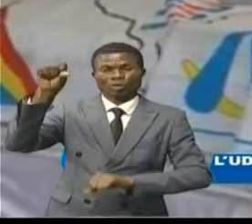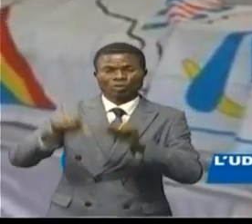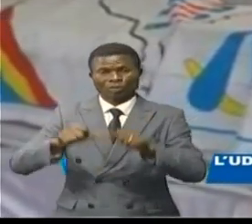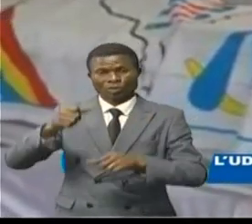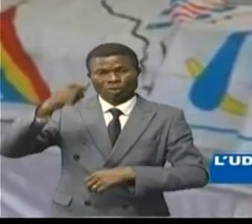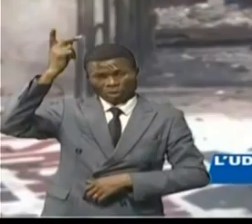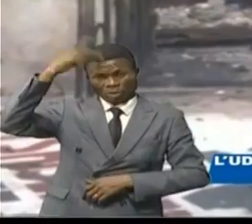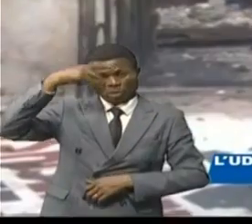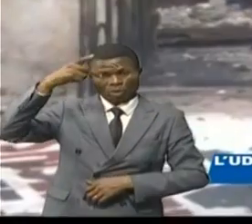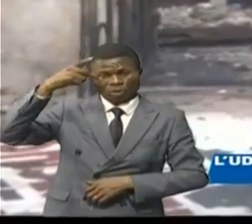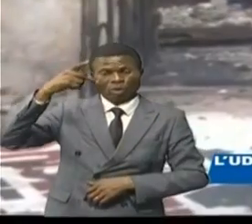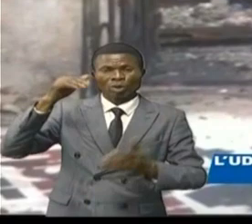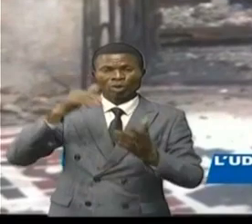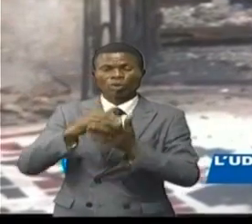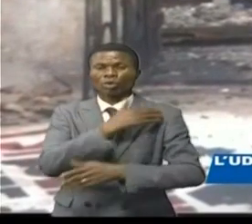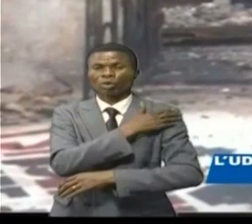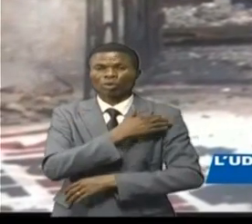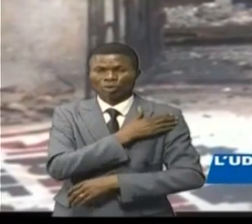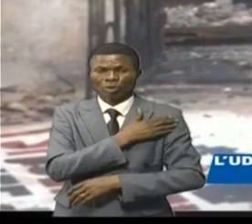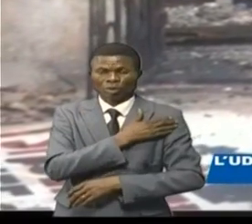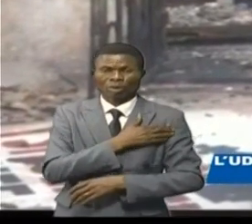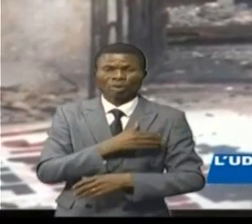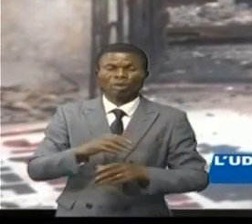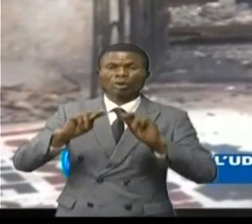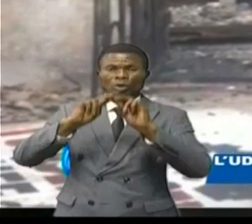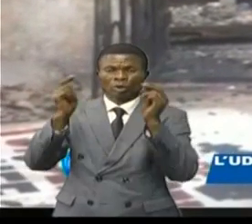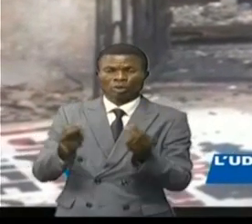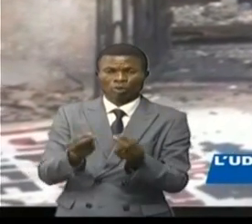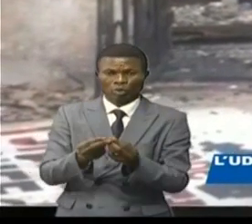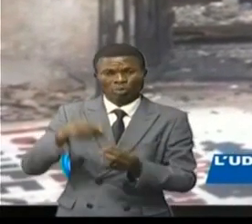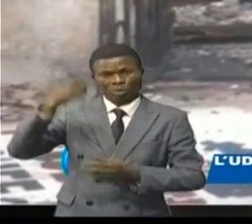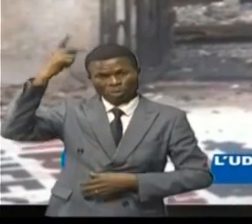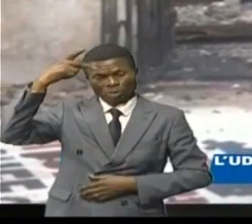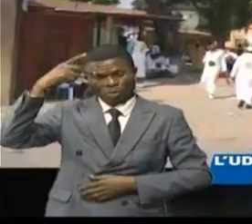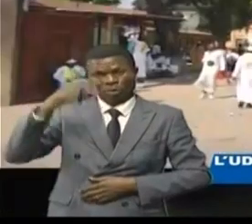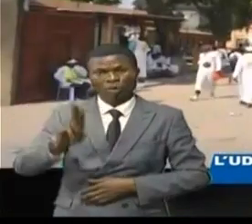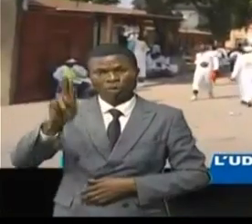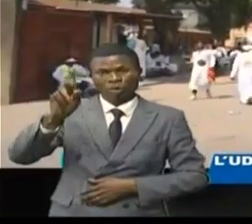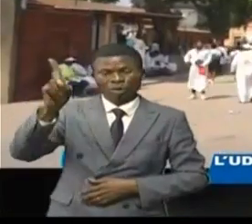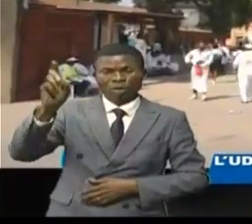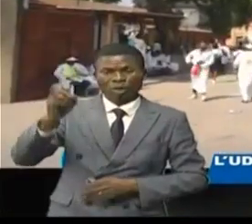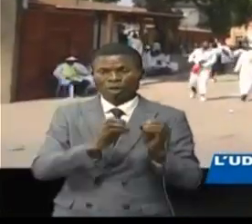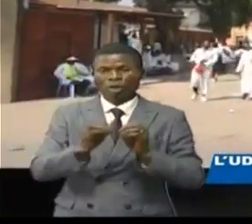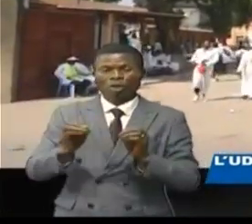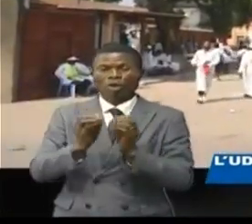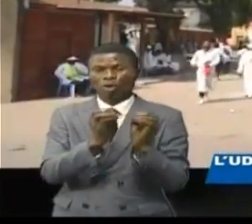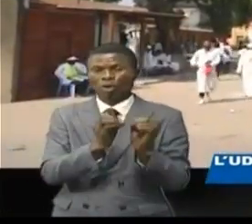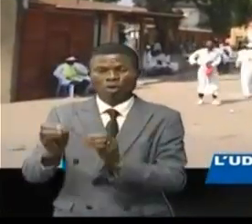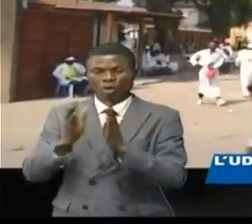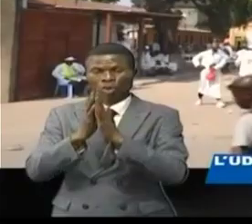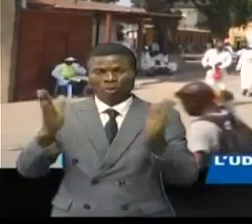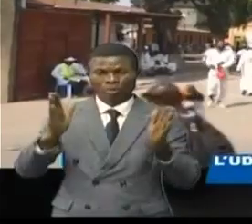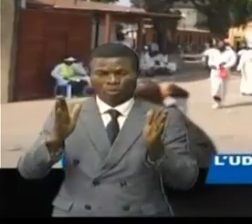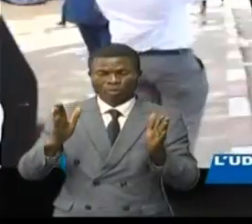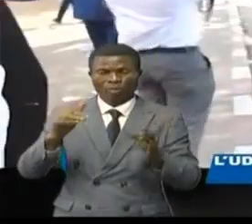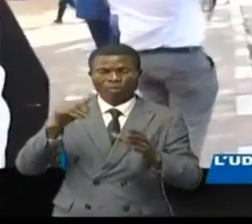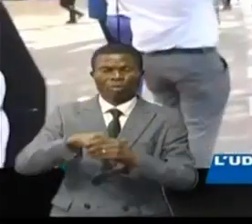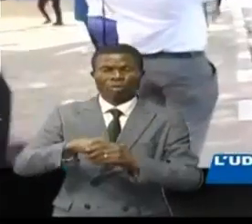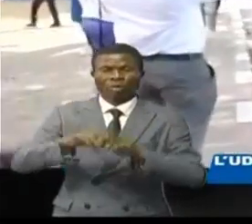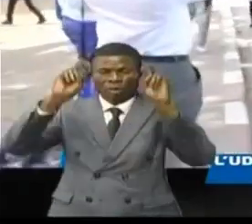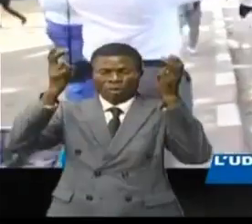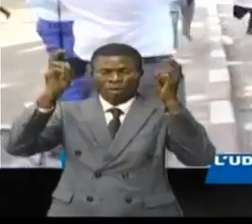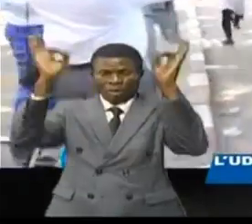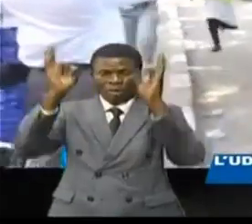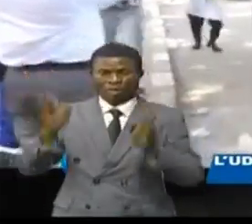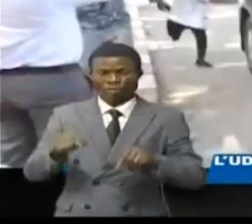passés. Pour commémorer ces journées, le parti présidentiel a organisé des messes et des cultes d'action de grâce à travers toutes ces fédérations de